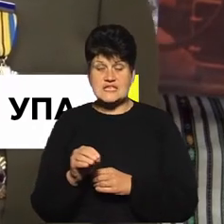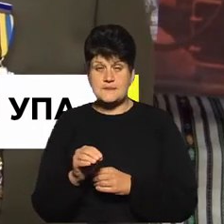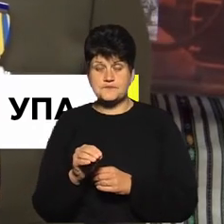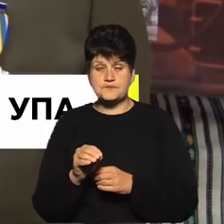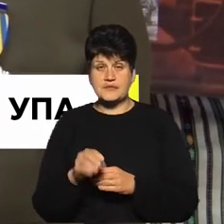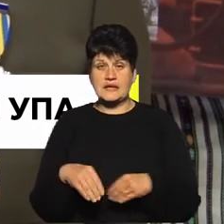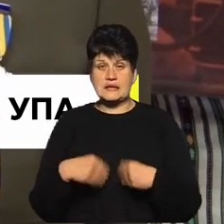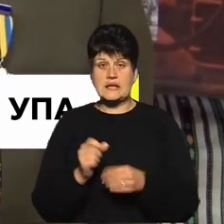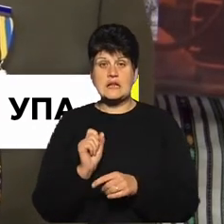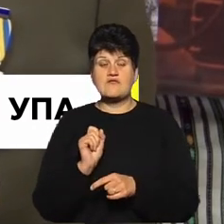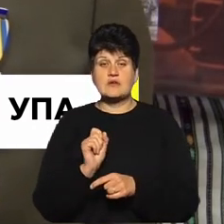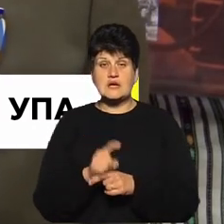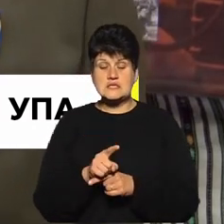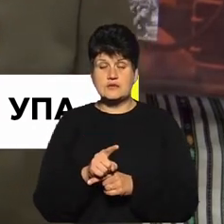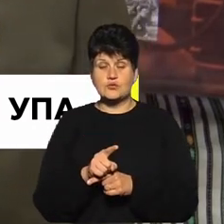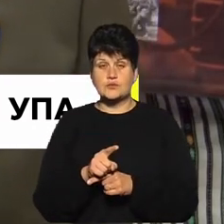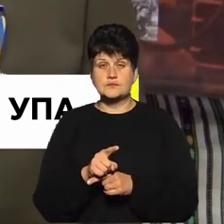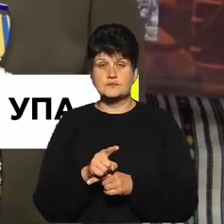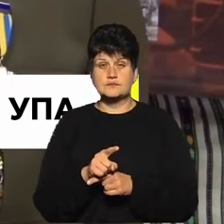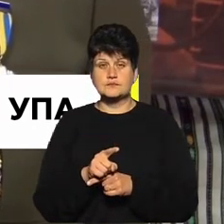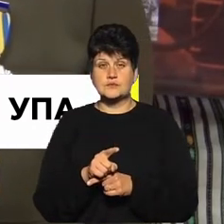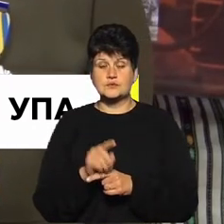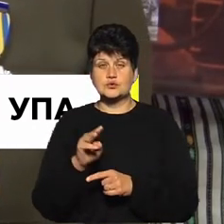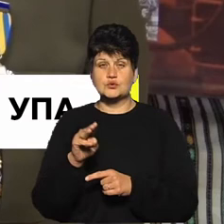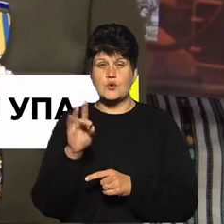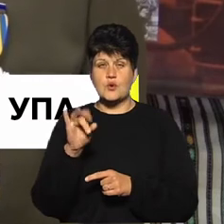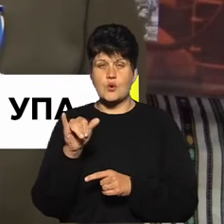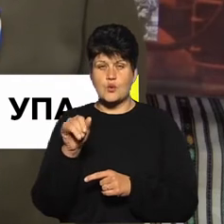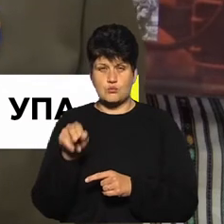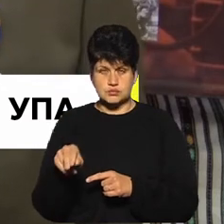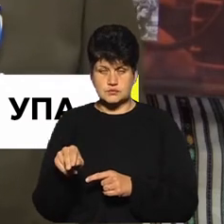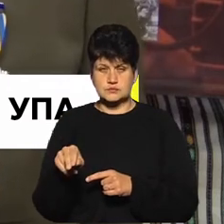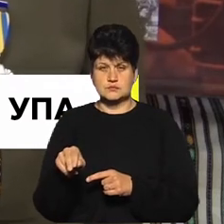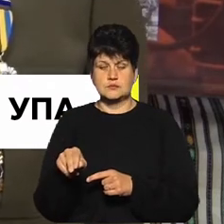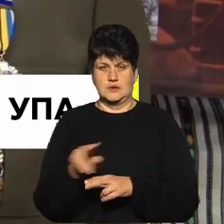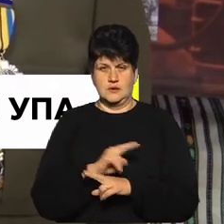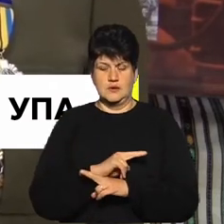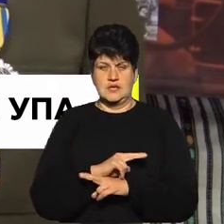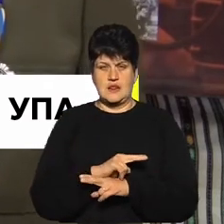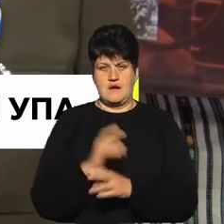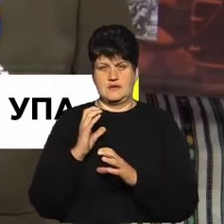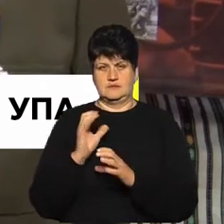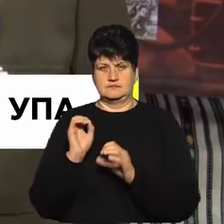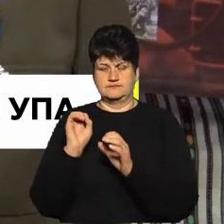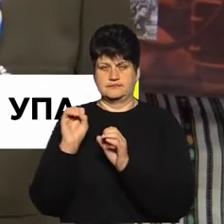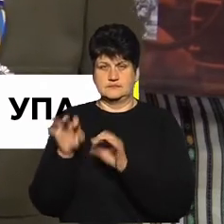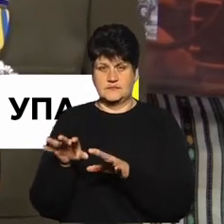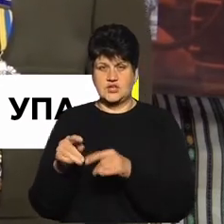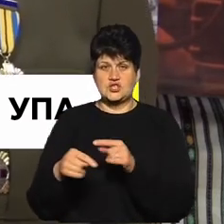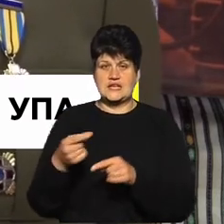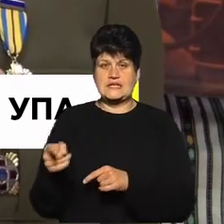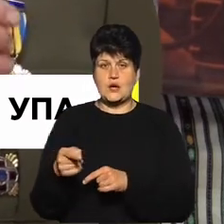дали вказівку погрузити його труп на вантажну машину і через Тернопільську